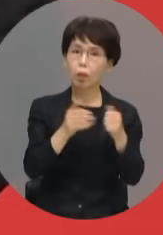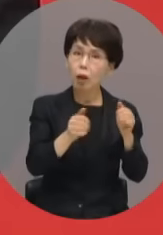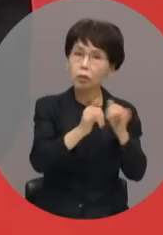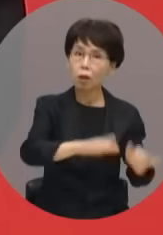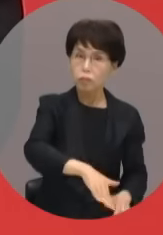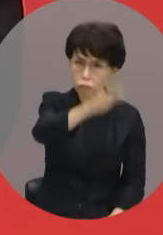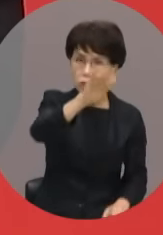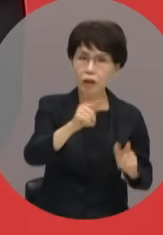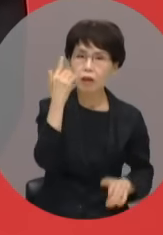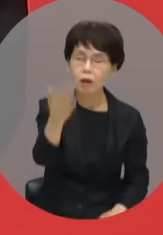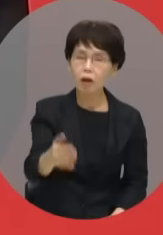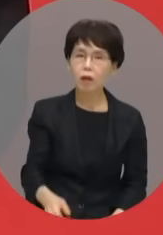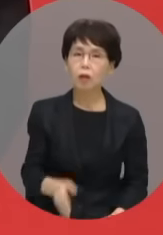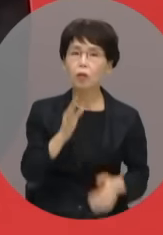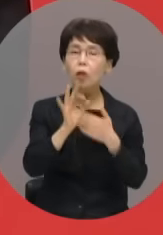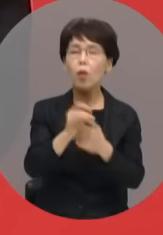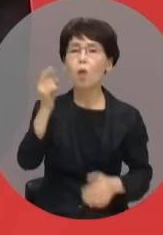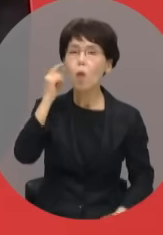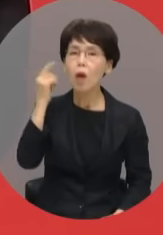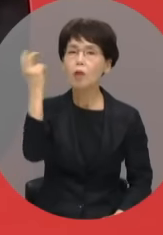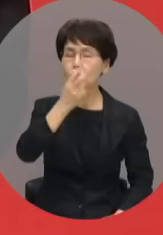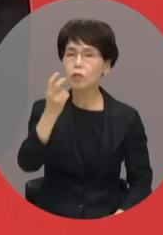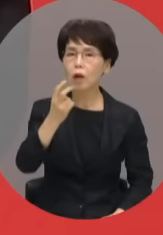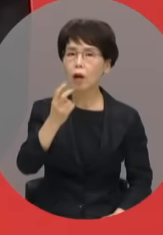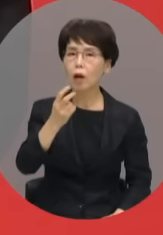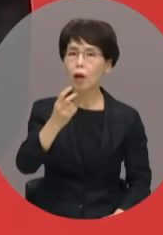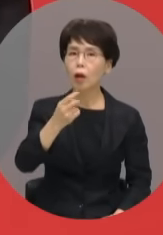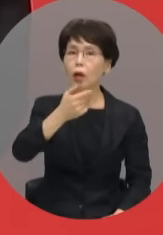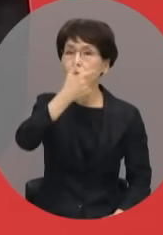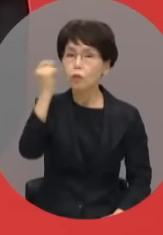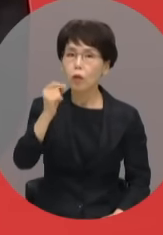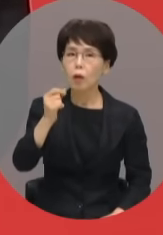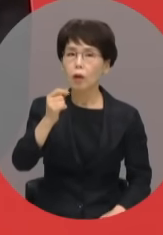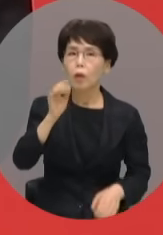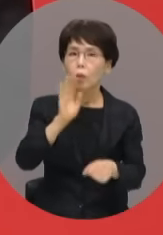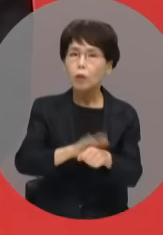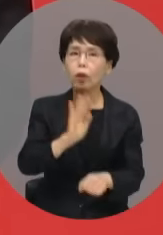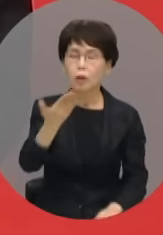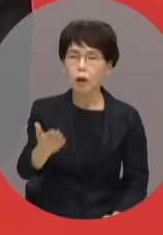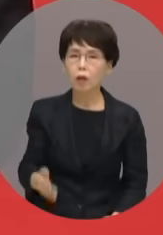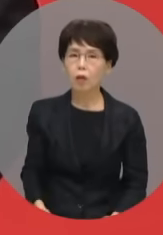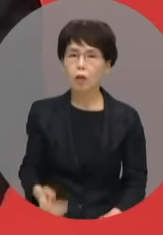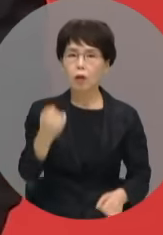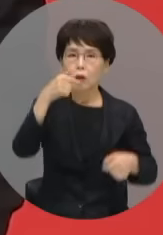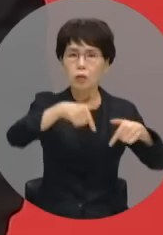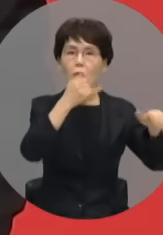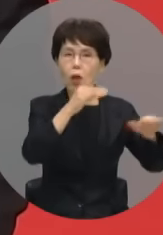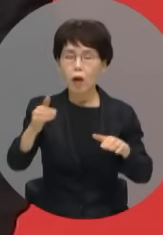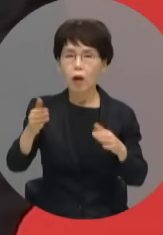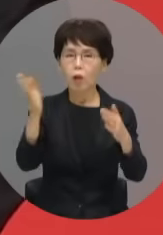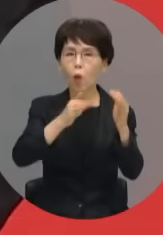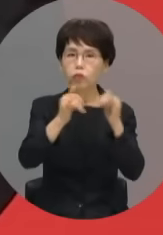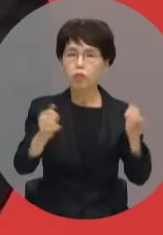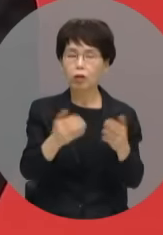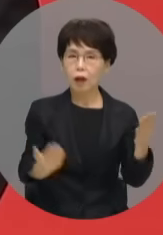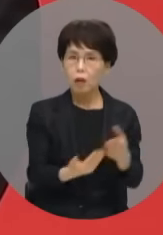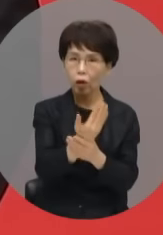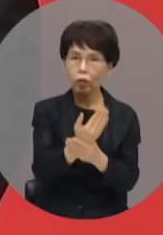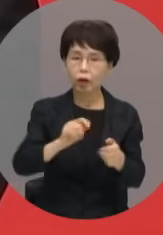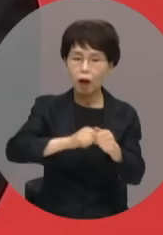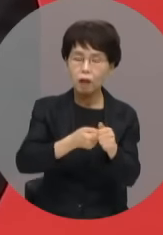적폐 수사를 제대로 하지 못한 것은 누구 책임입니까? 서해 공무원 사건이나 또는 강제북송 사건에